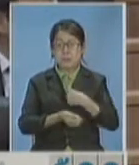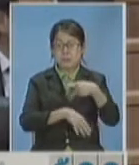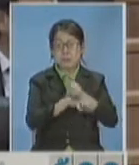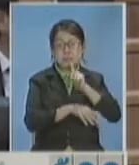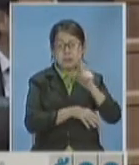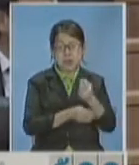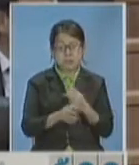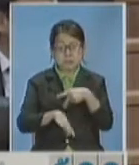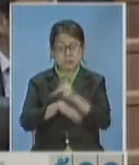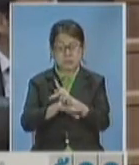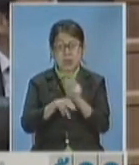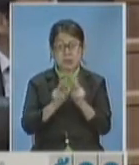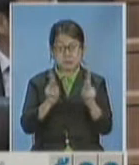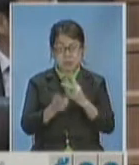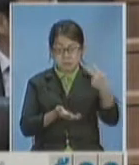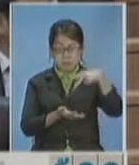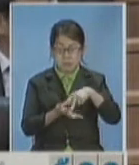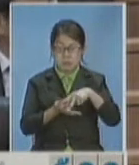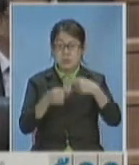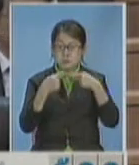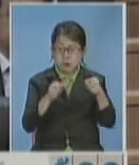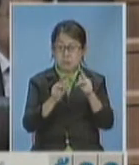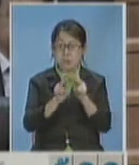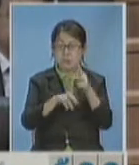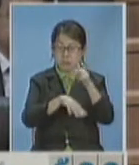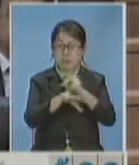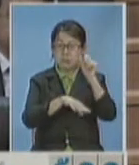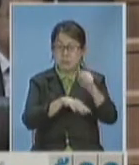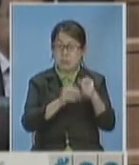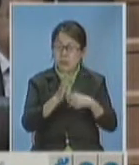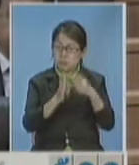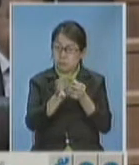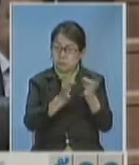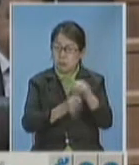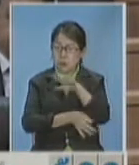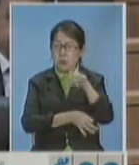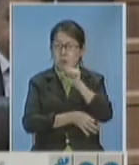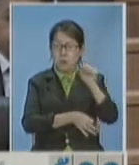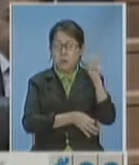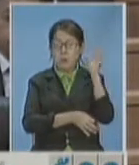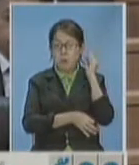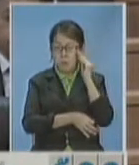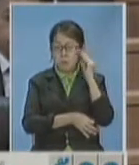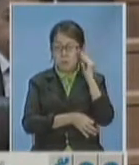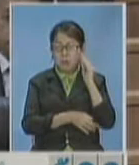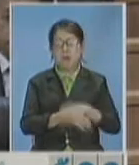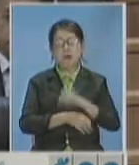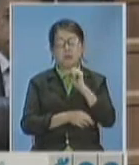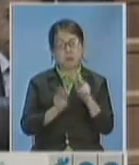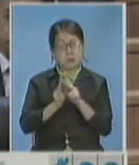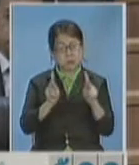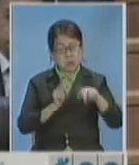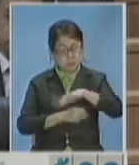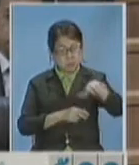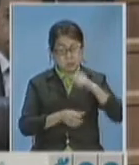านว่าด้วยเหตุผลอะไรเพื่อสมาชิกจะได้รับทราบครับแล้วก็ยืนยันกับท่านประธานว่าที่เขาดำเนินการไปนั้นชอบหรือ